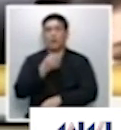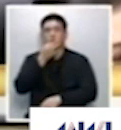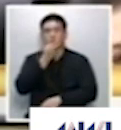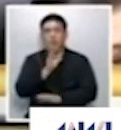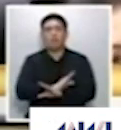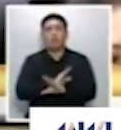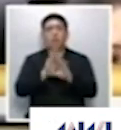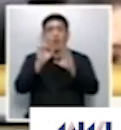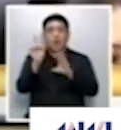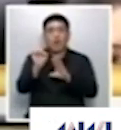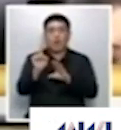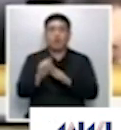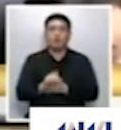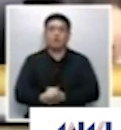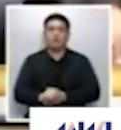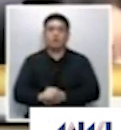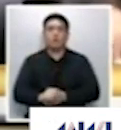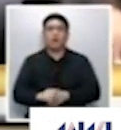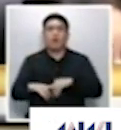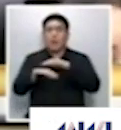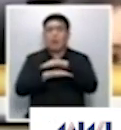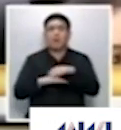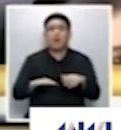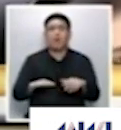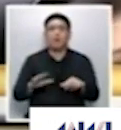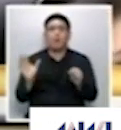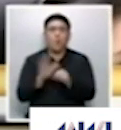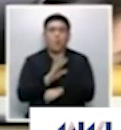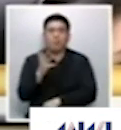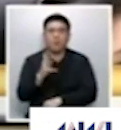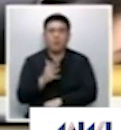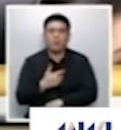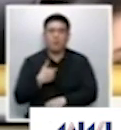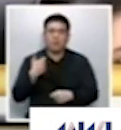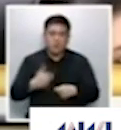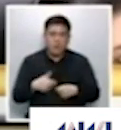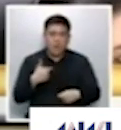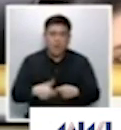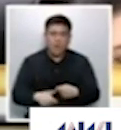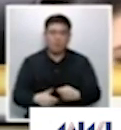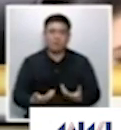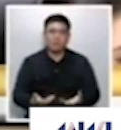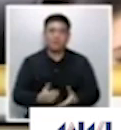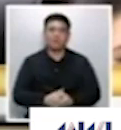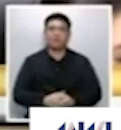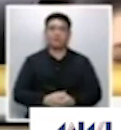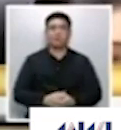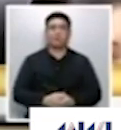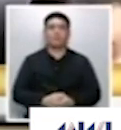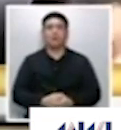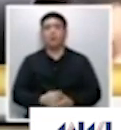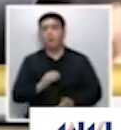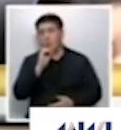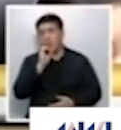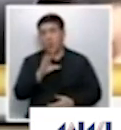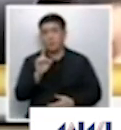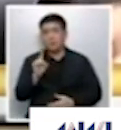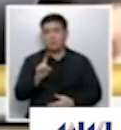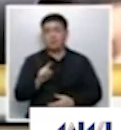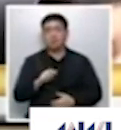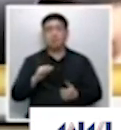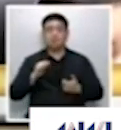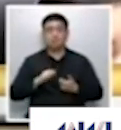องต่างๆก็เพราะว่าพยานหลักฐานต่างๆหายากนะครับก็กราบเรียนถึงปัญหาต่างๆนะครับว่